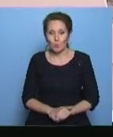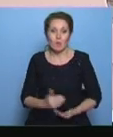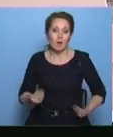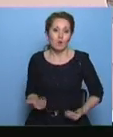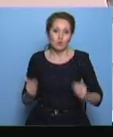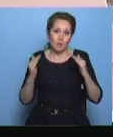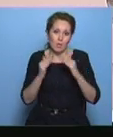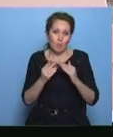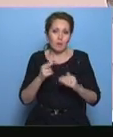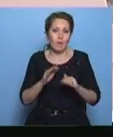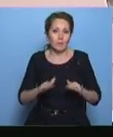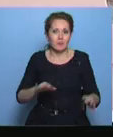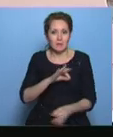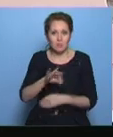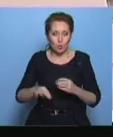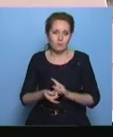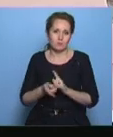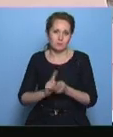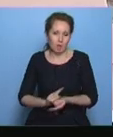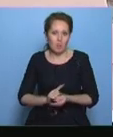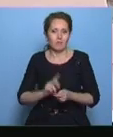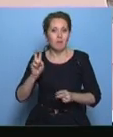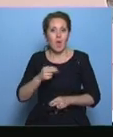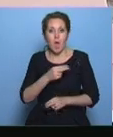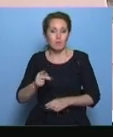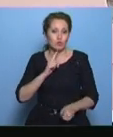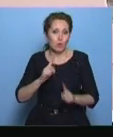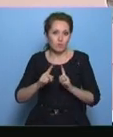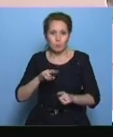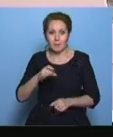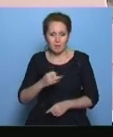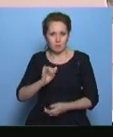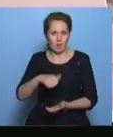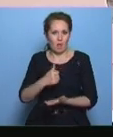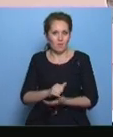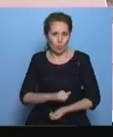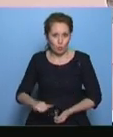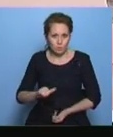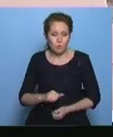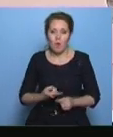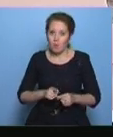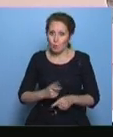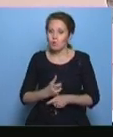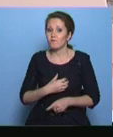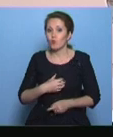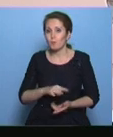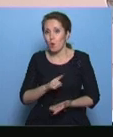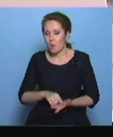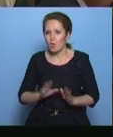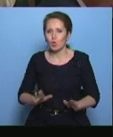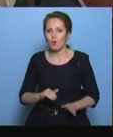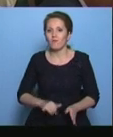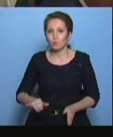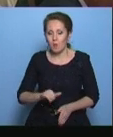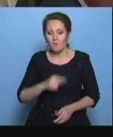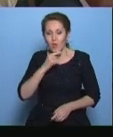детей-сирот стало темой совещания при главе Удмуртии. Проблема острая, подчеркнул Александр Соловьев, и не только для нашей республики. В России